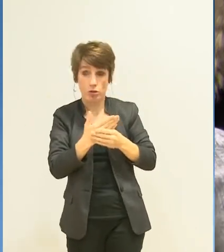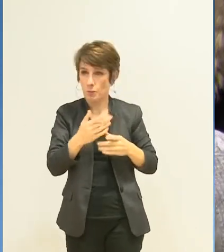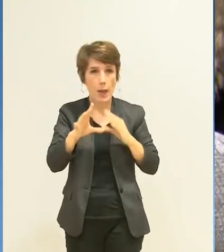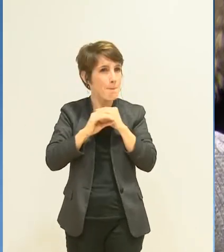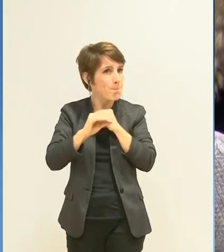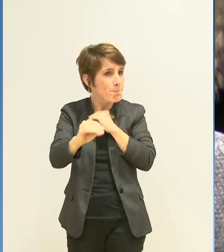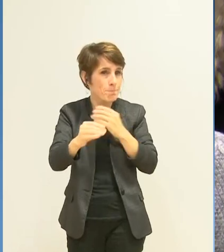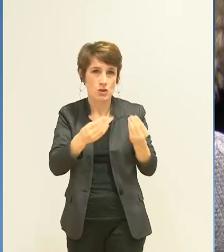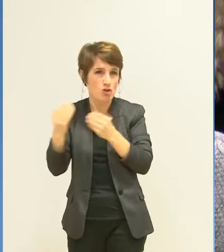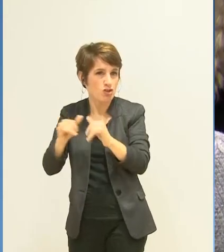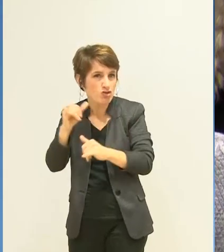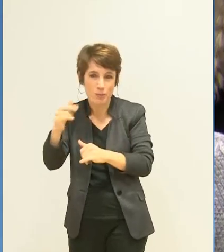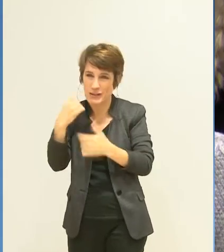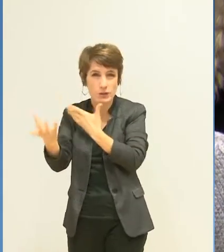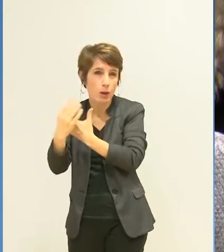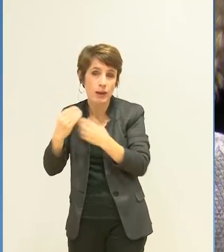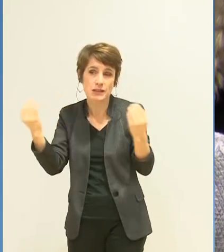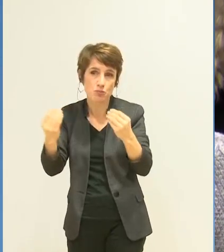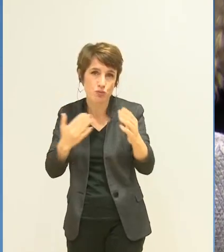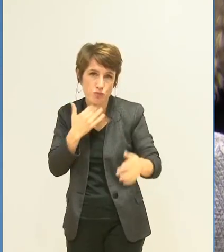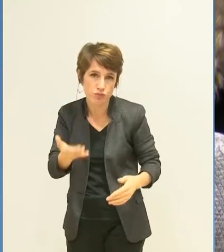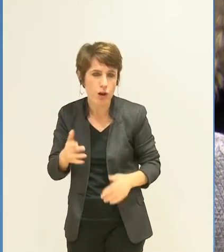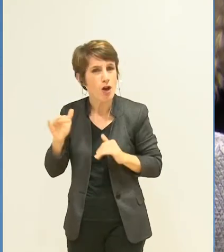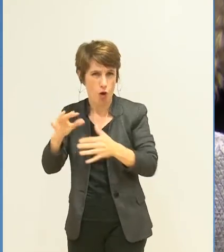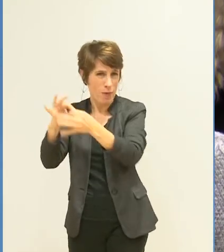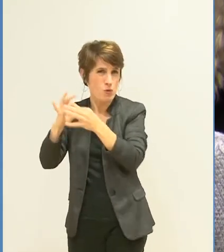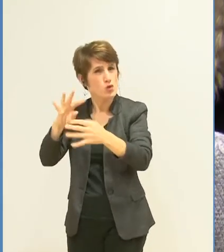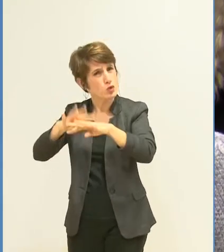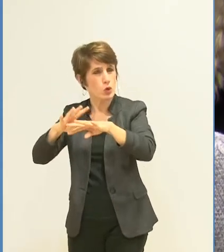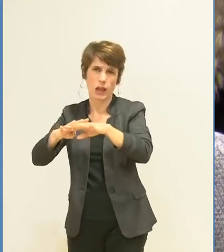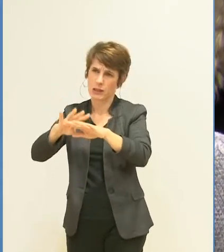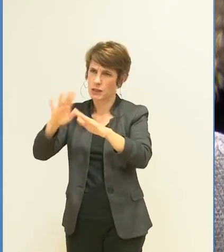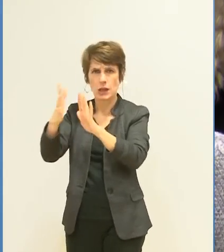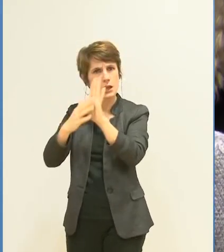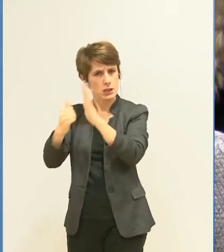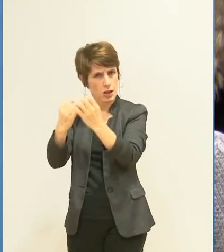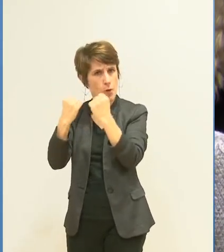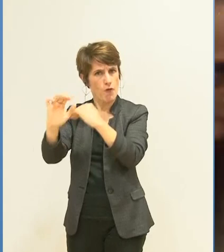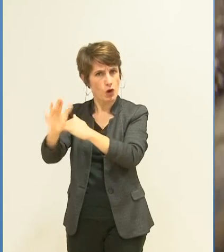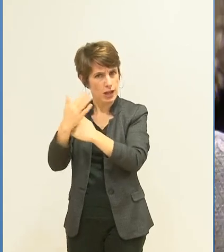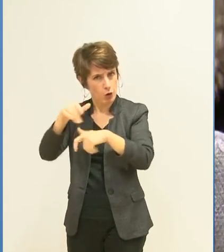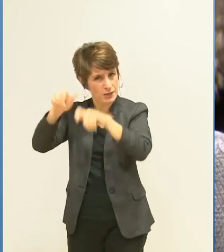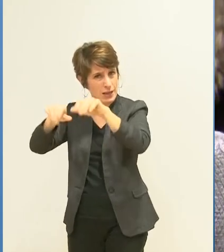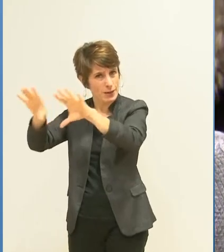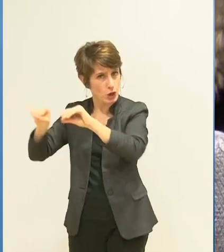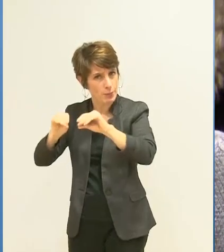participation d une autre quartier et qui représente quelque chose à vrai dire au niveau des habitants